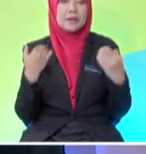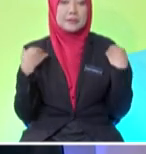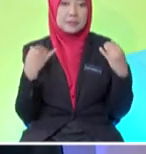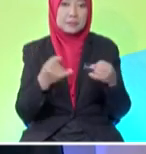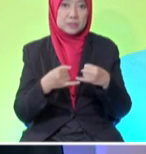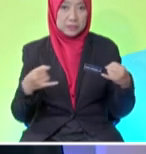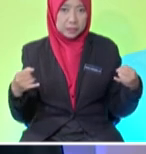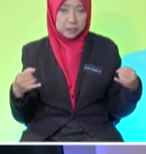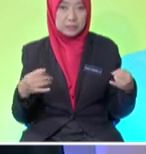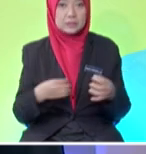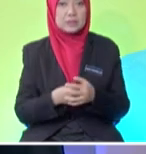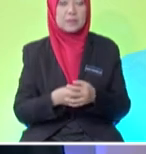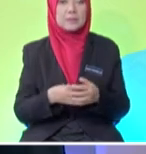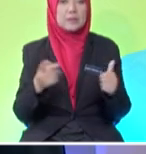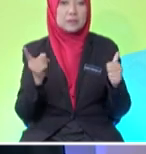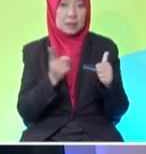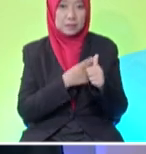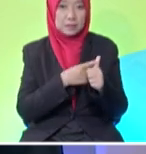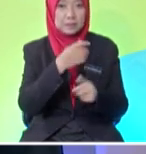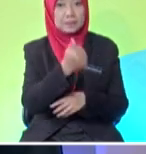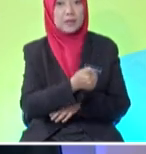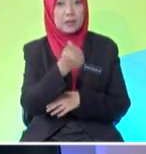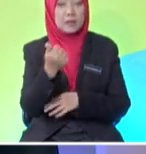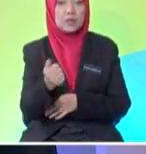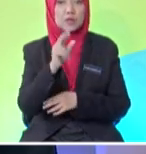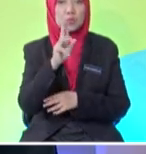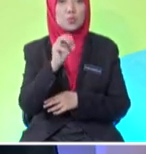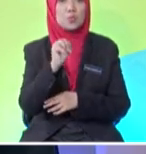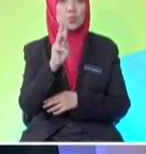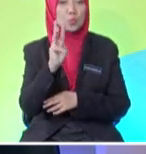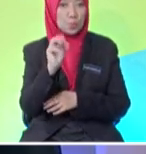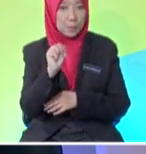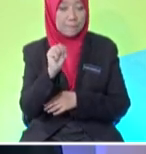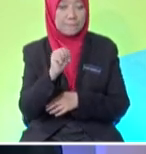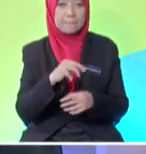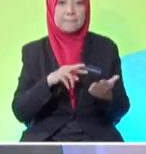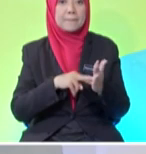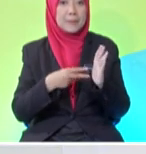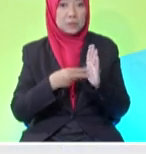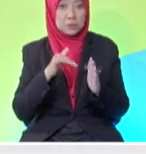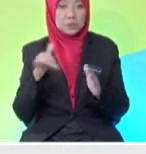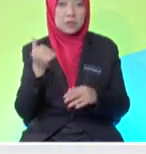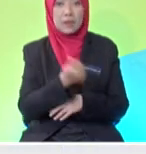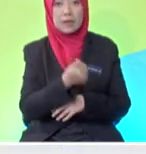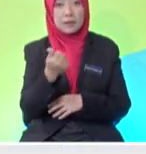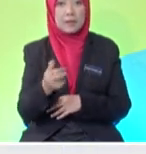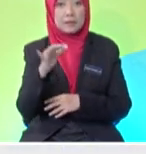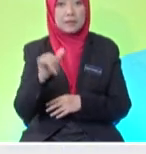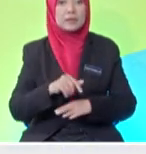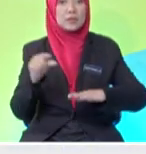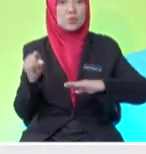dikategorikan yang pertama yaitu alat umum alat umum ini merupakan alat yang digunakan